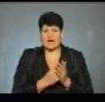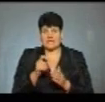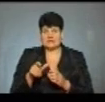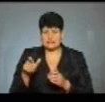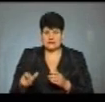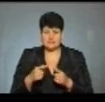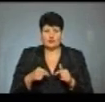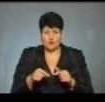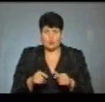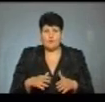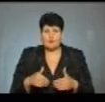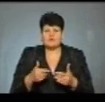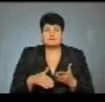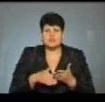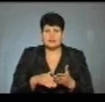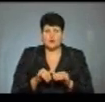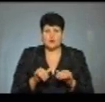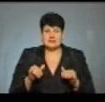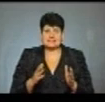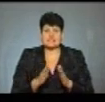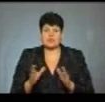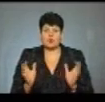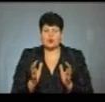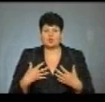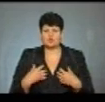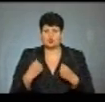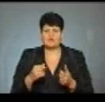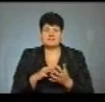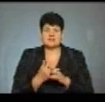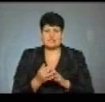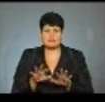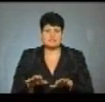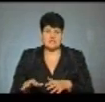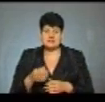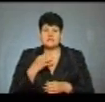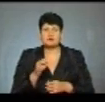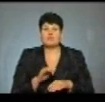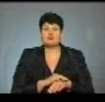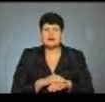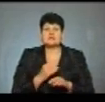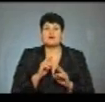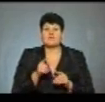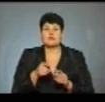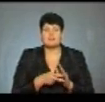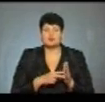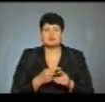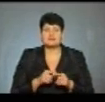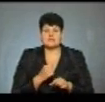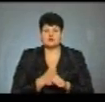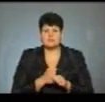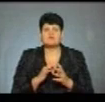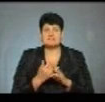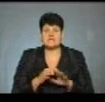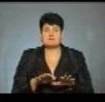округу, пропонували сприяти розвитку системи охорони здоров'я в сільській місцевості. Скажіть, будь ласка, яким чином ви плануєте це робити саме в